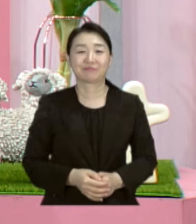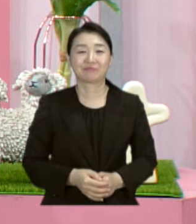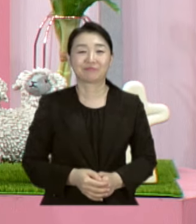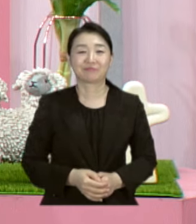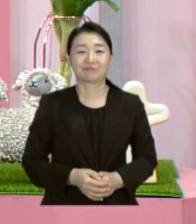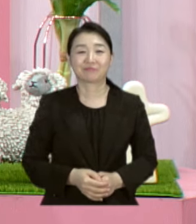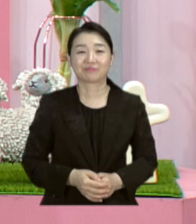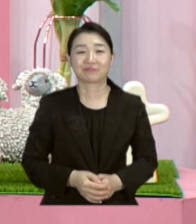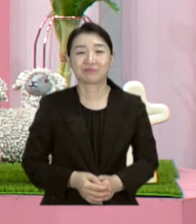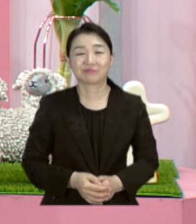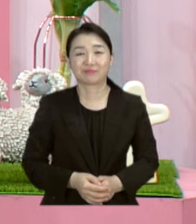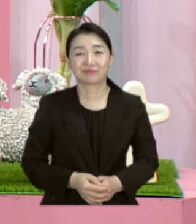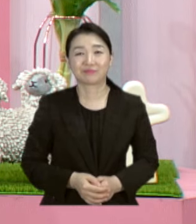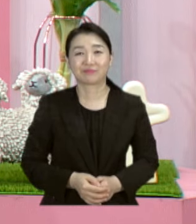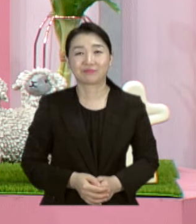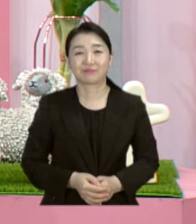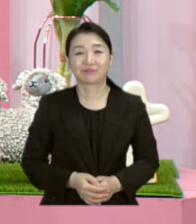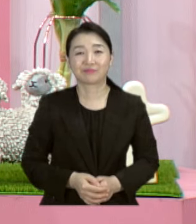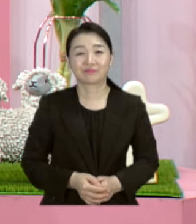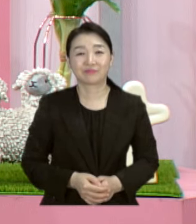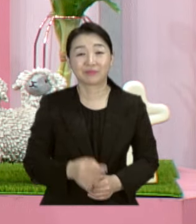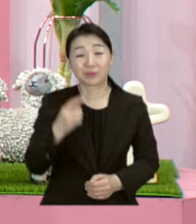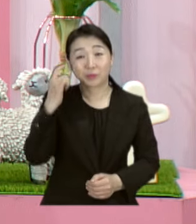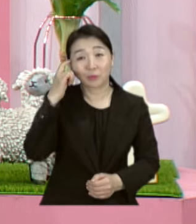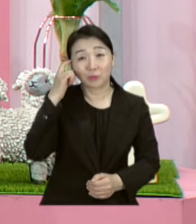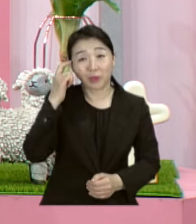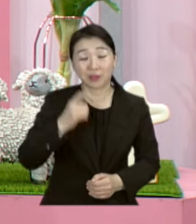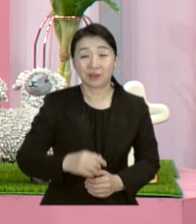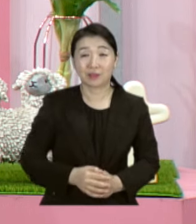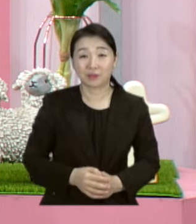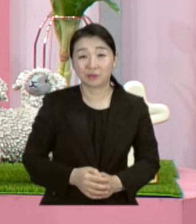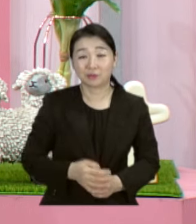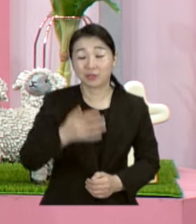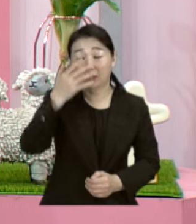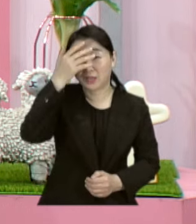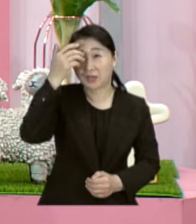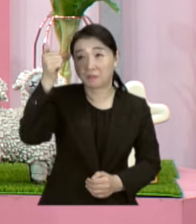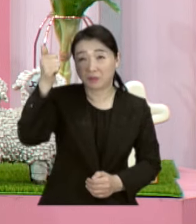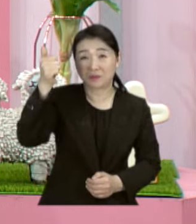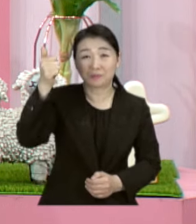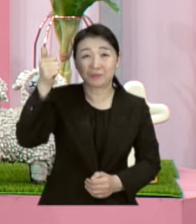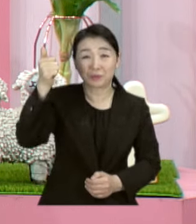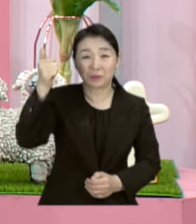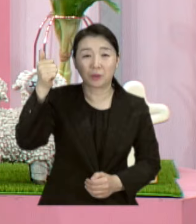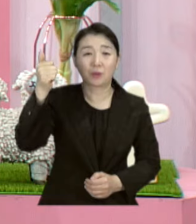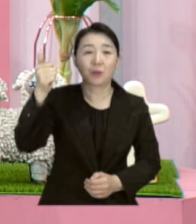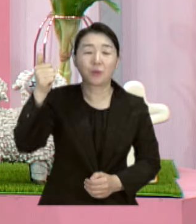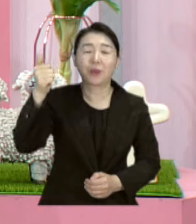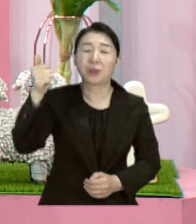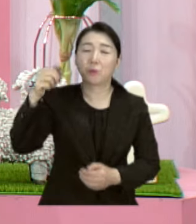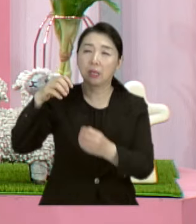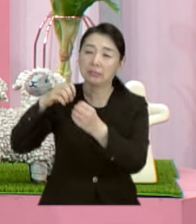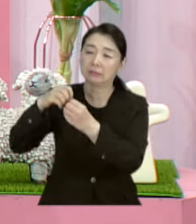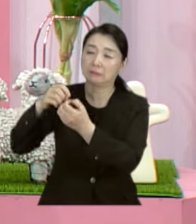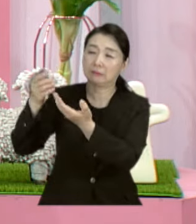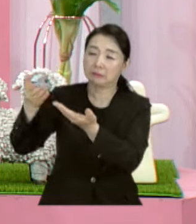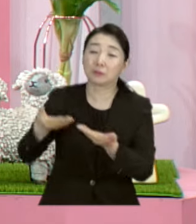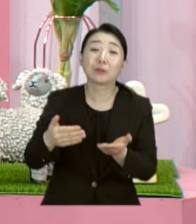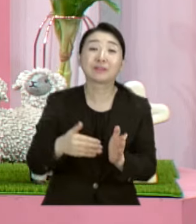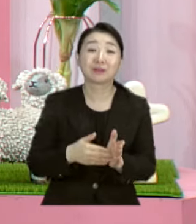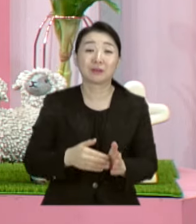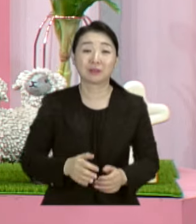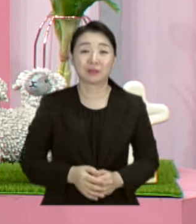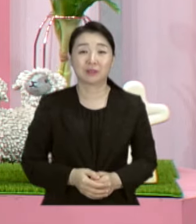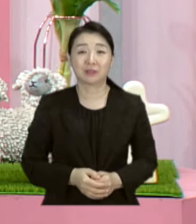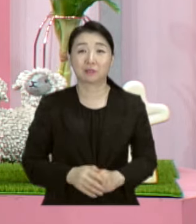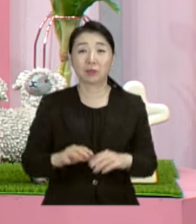왜냐하면 아빠. 사실은 저희 네. 이제 그 조부님으로부터 네. 뭐 조금 그 시골에서 내려와서 있을 때 좀 네, 네. 땅도